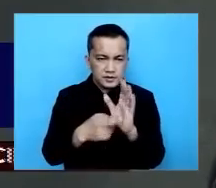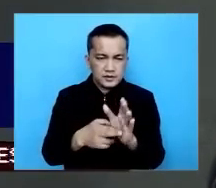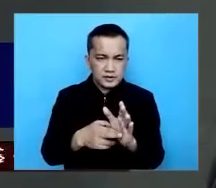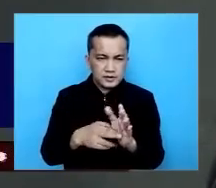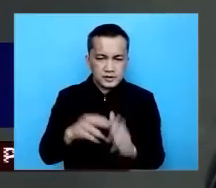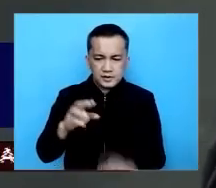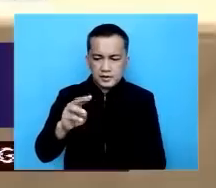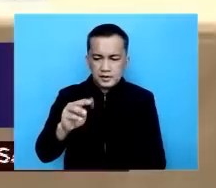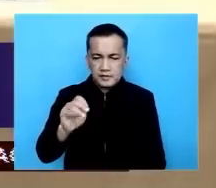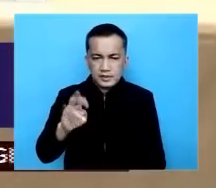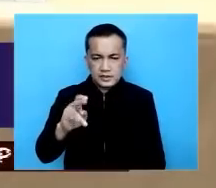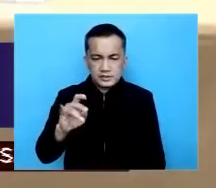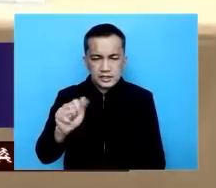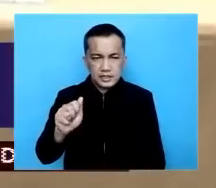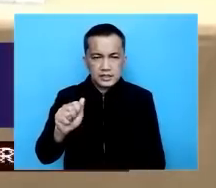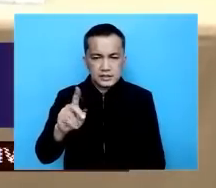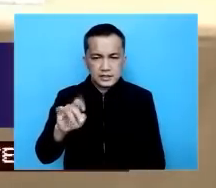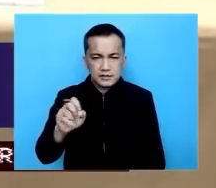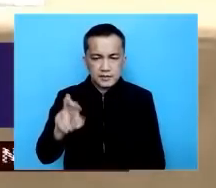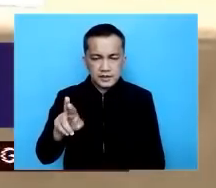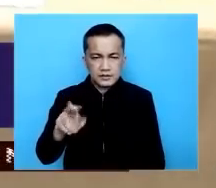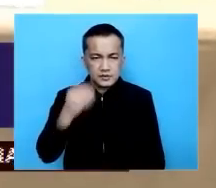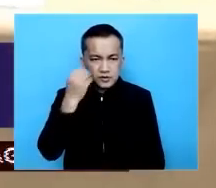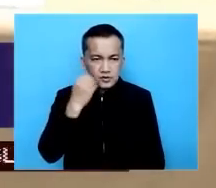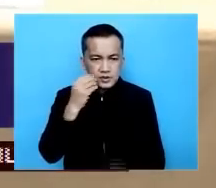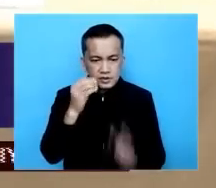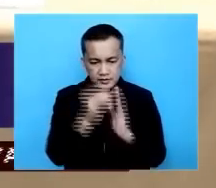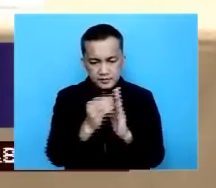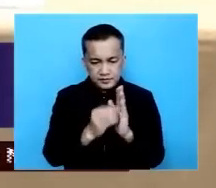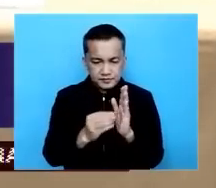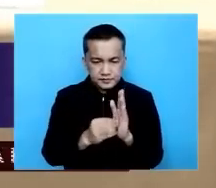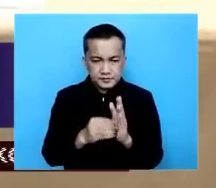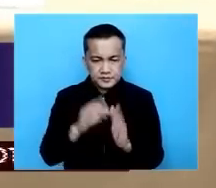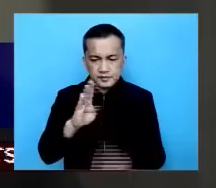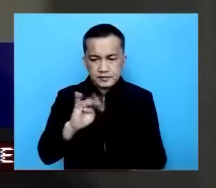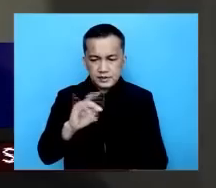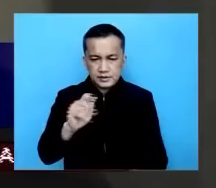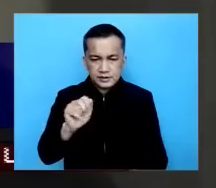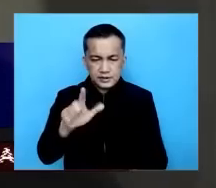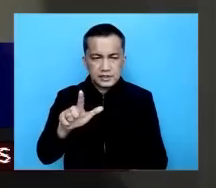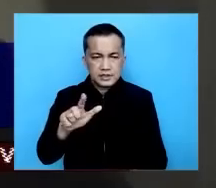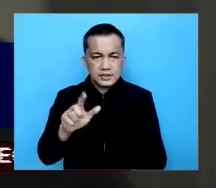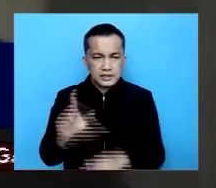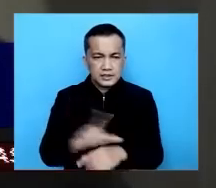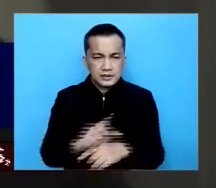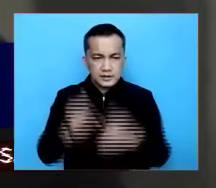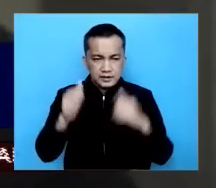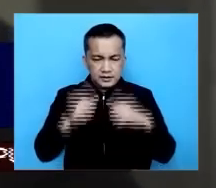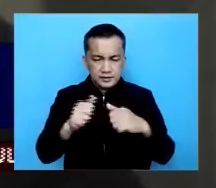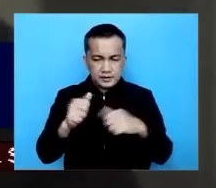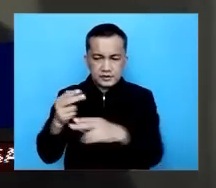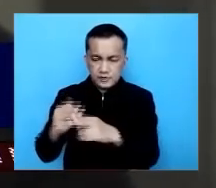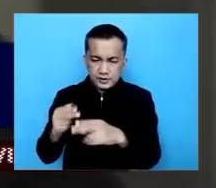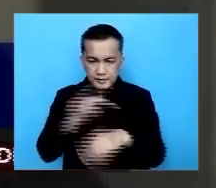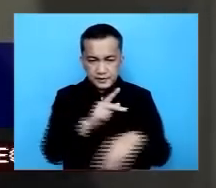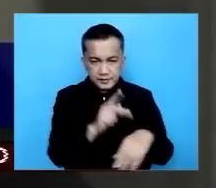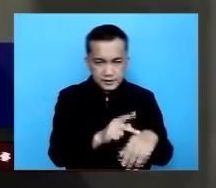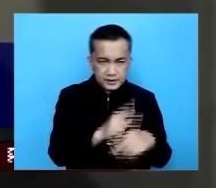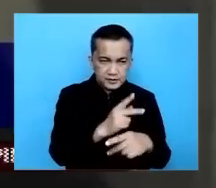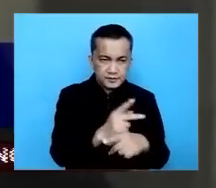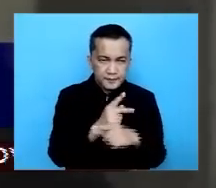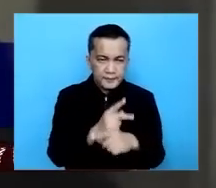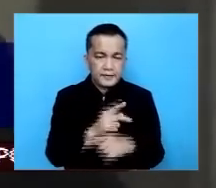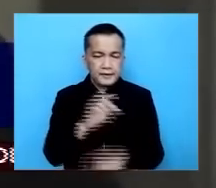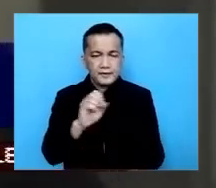Mar Magsino na kulang pa ang mga probisyon sa bilateral labor agreement ng Kuwait at Pilipinas para protektahan ang